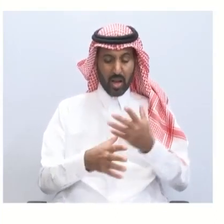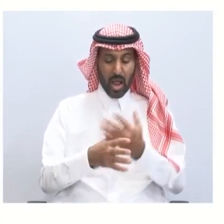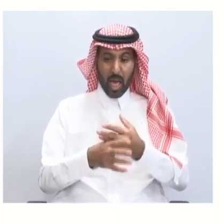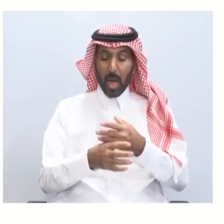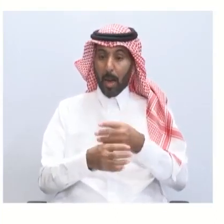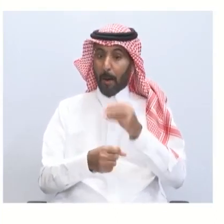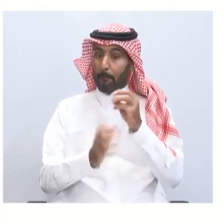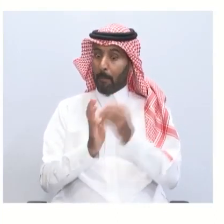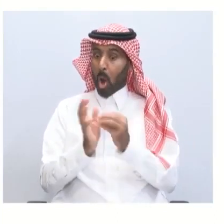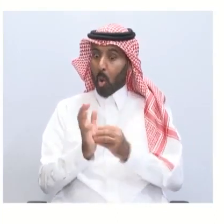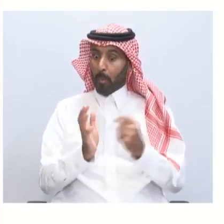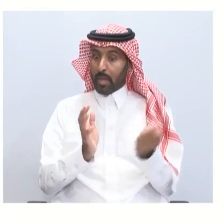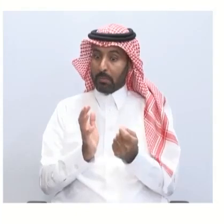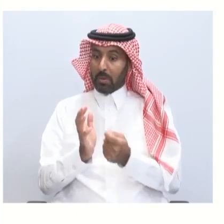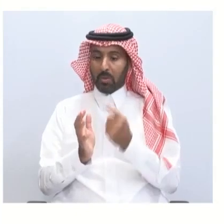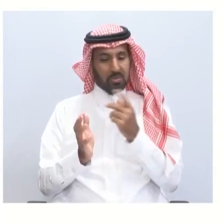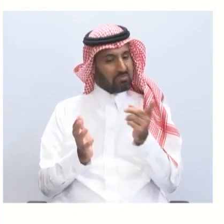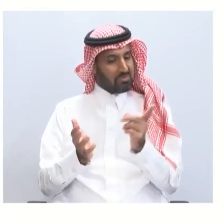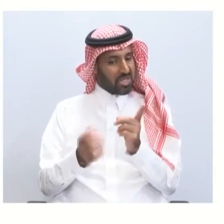المكتوبه غير